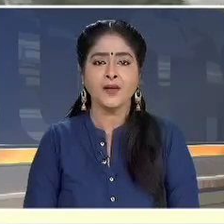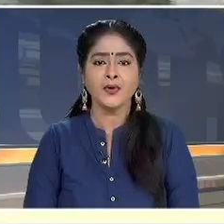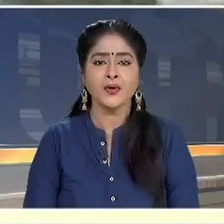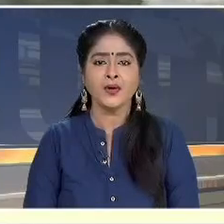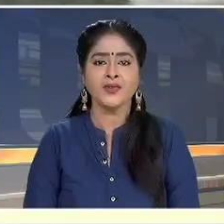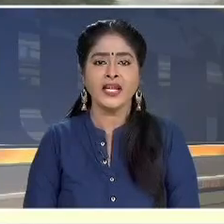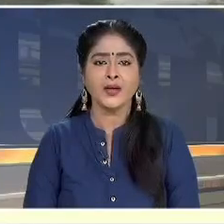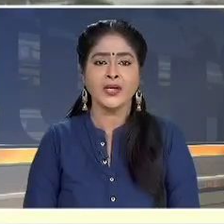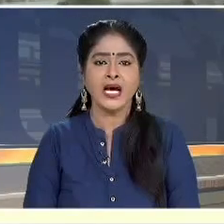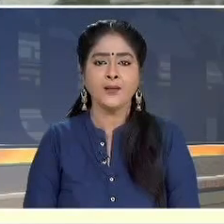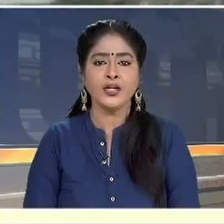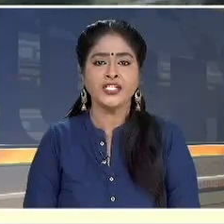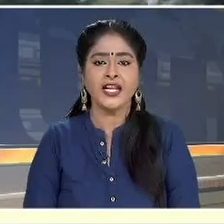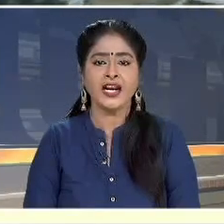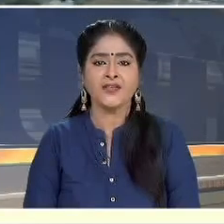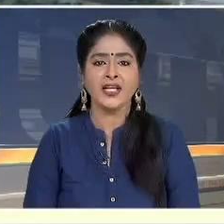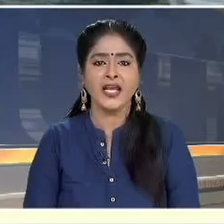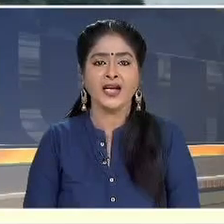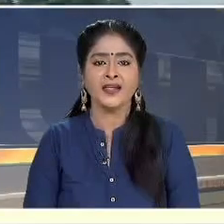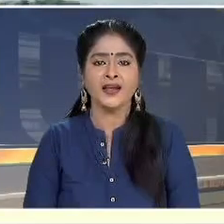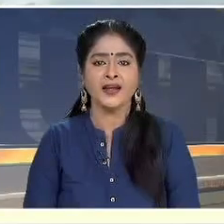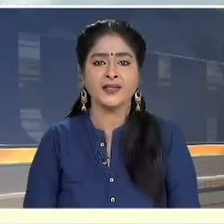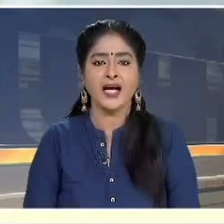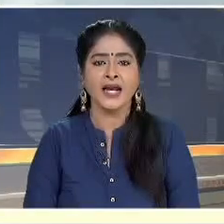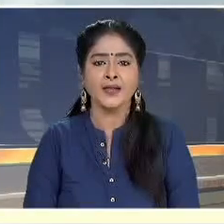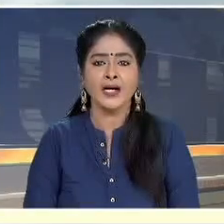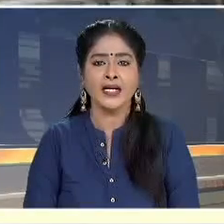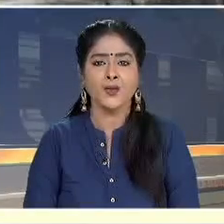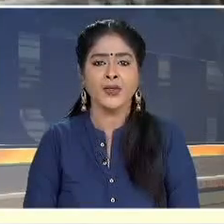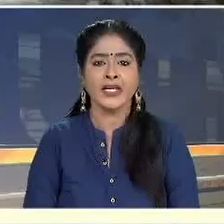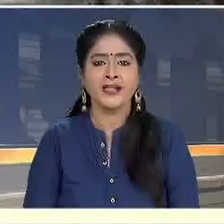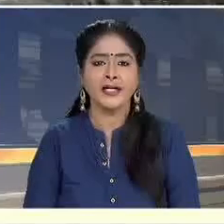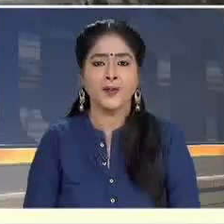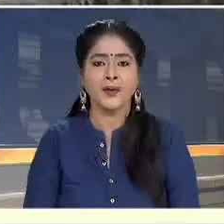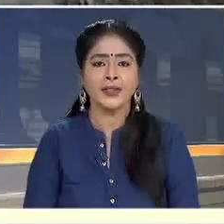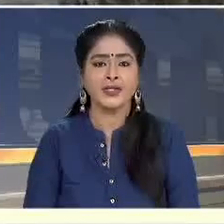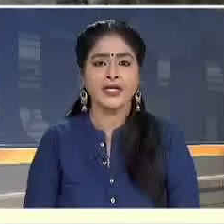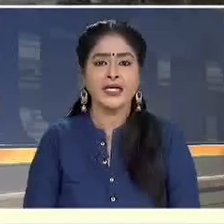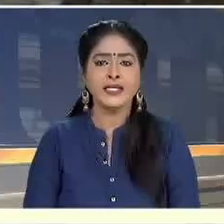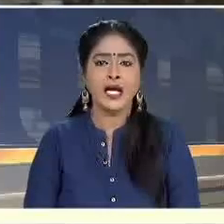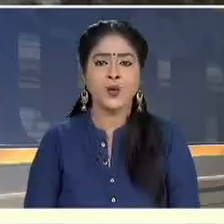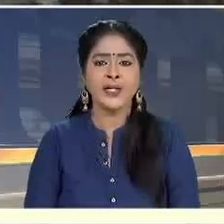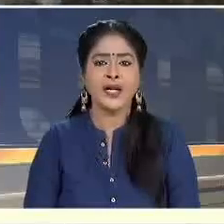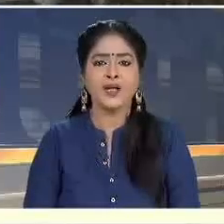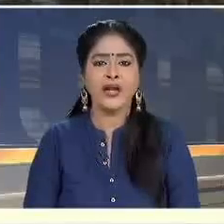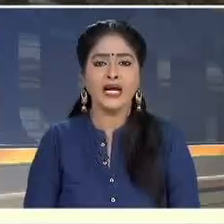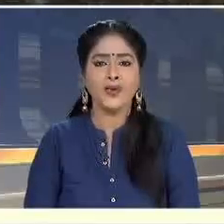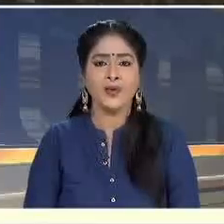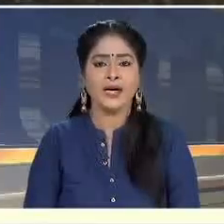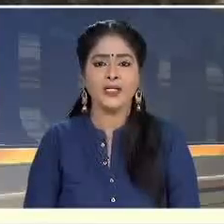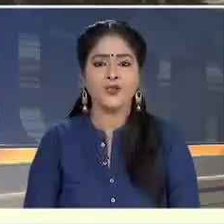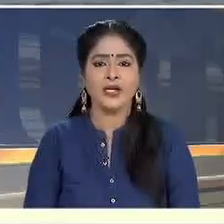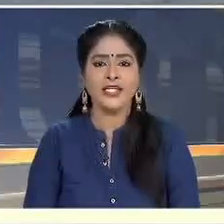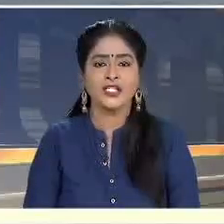செம்பரம்பாக்கம் ஏரி முழு கொள்ளளவை எட்டவுள்ளதால் முன்னெச்சரிக்கை நடவடிக்கையாக ஏரியிலிருந்து 1000 கனஅடி உபரி நீர் திறக்கப்பட்டுள்ளது. இதனால் உபரி கால்வாய்